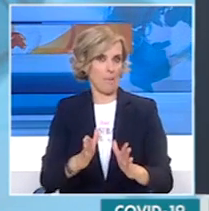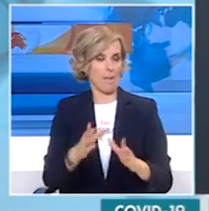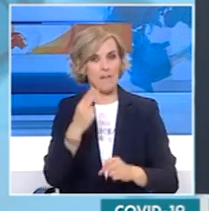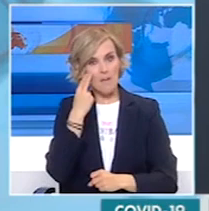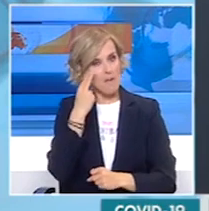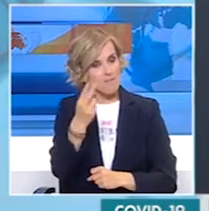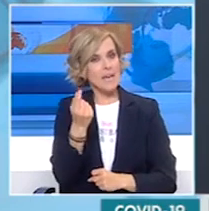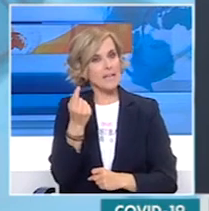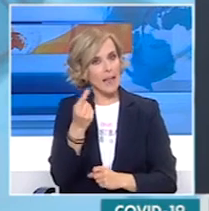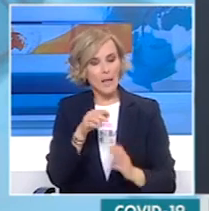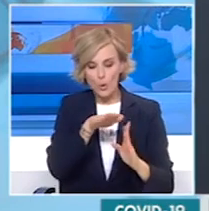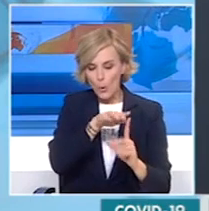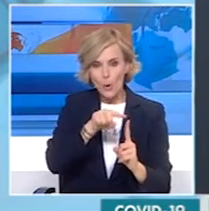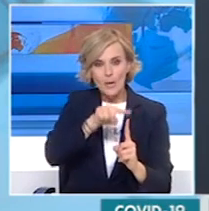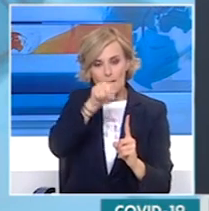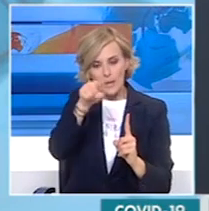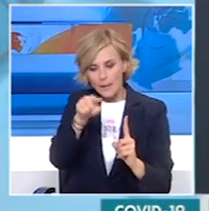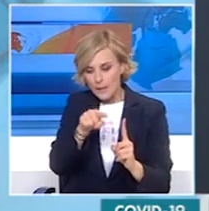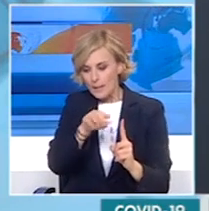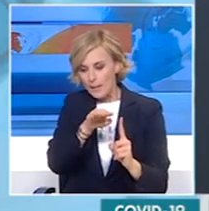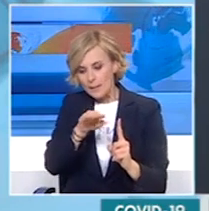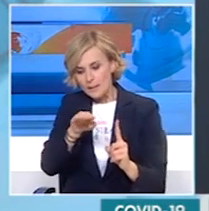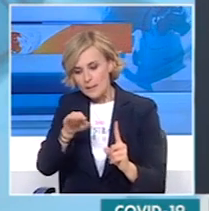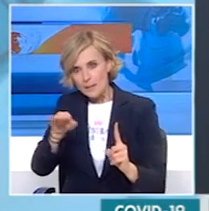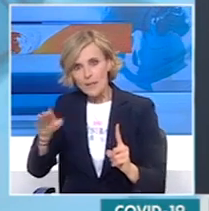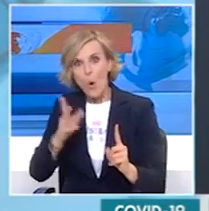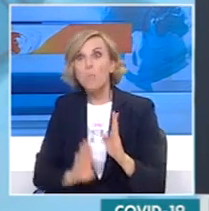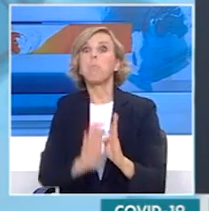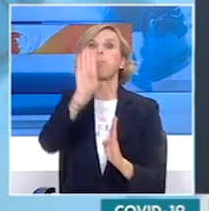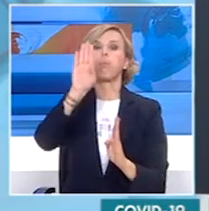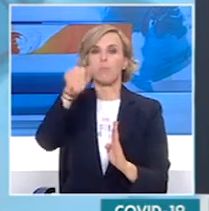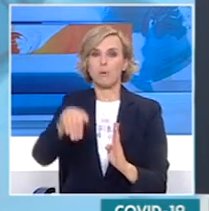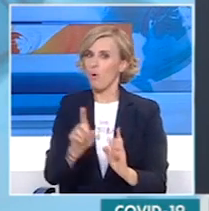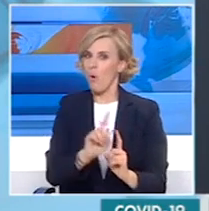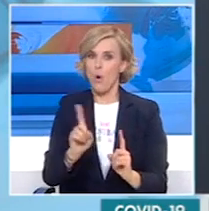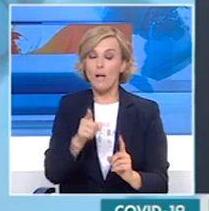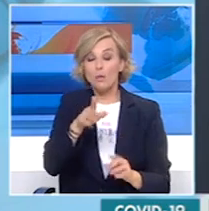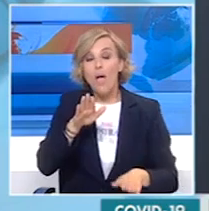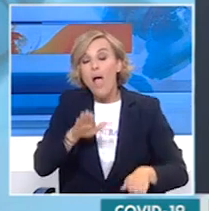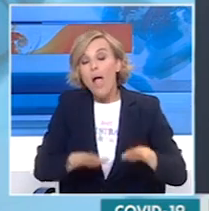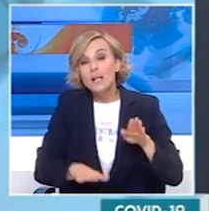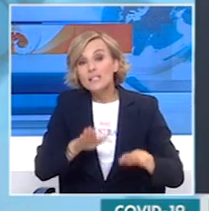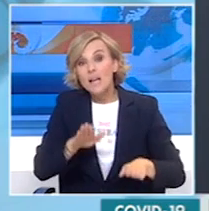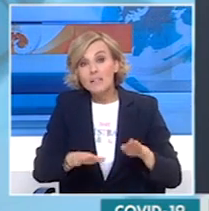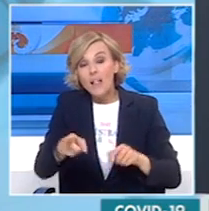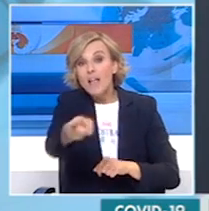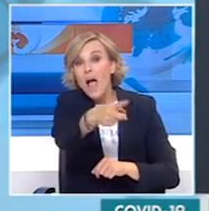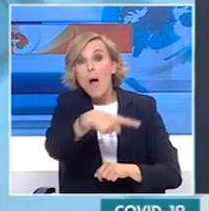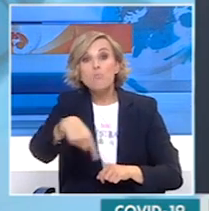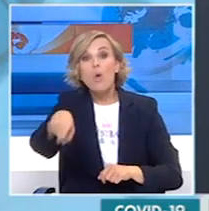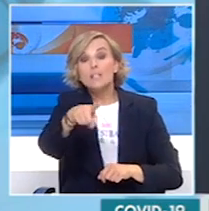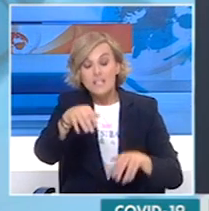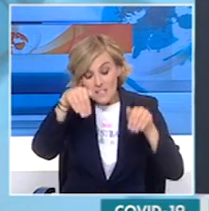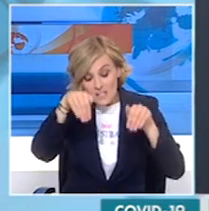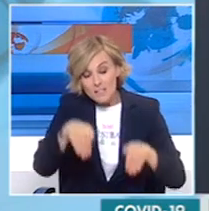Δείχνουν ότι έχει επιπεδωθεί η καμπύλη και δεν θα κάνει μια απότομη κορύφωση, αλλά αυτό εξαρτάται από τον σεβασμό που δείχνουμε όλοι στα μέτρα. Θεωρώ λοιπόν